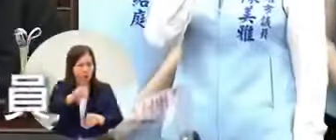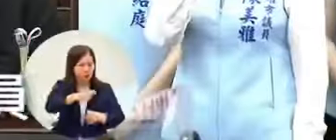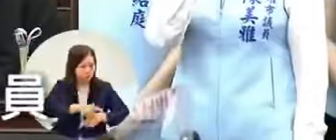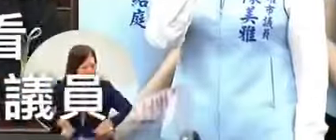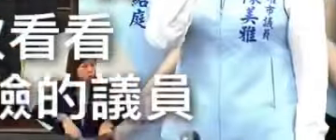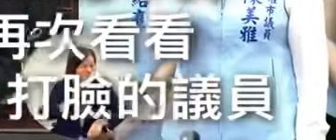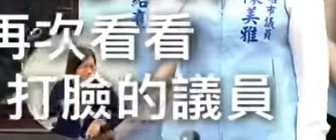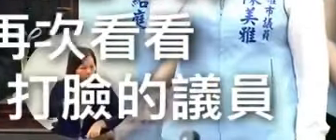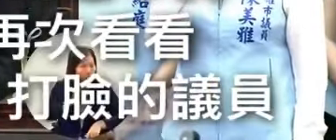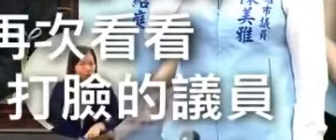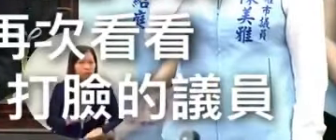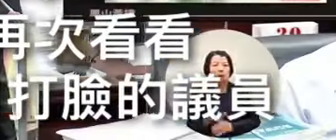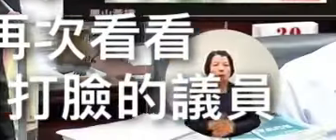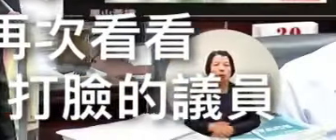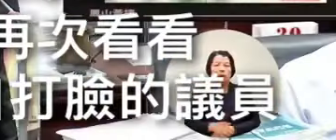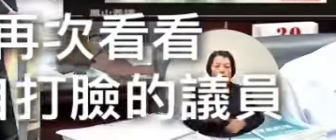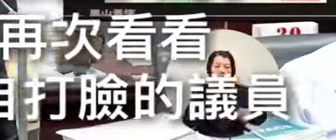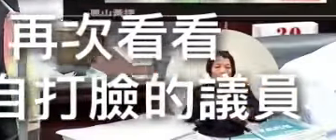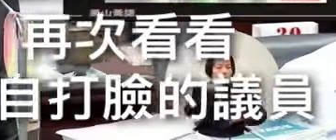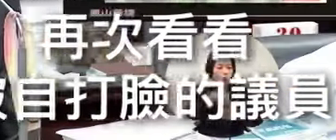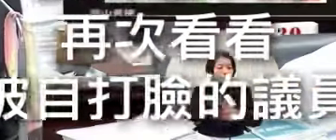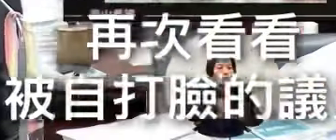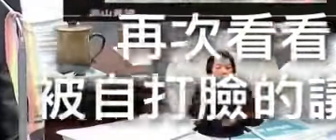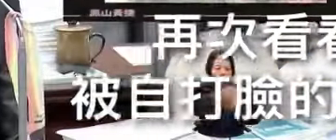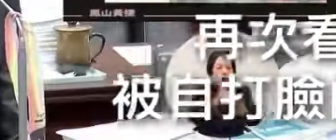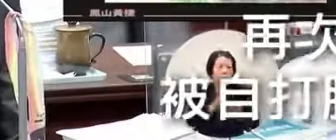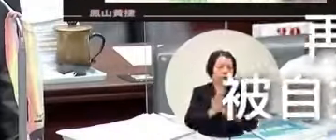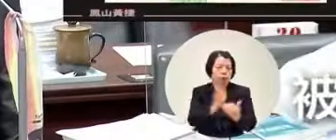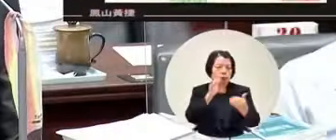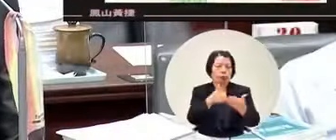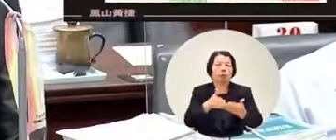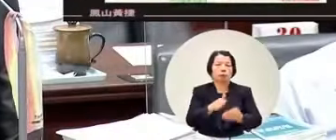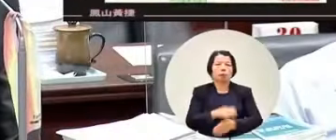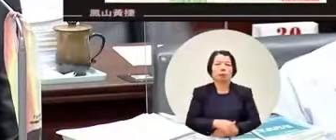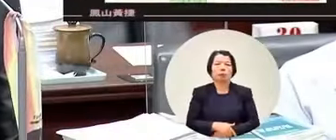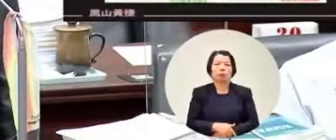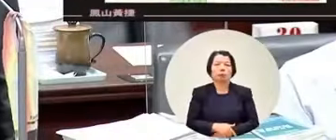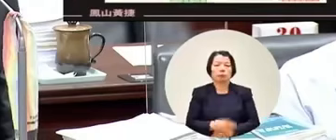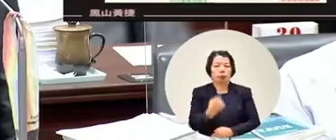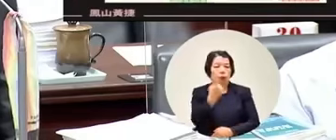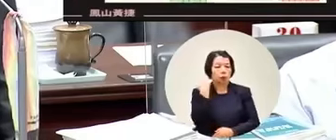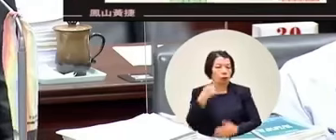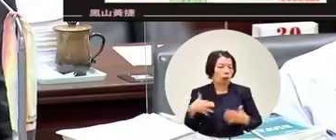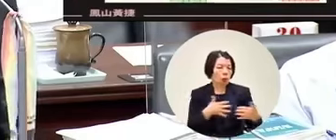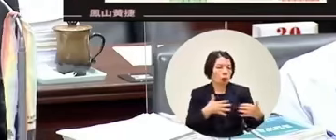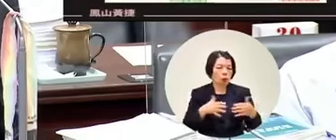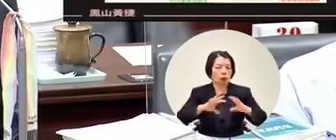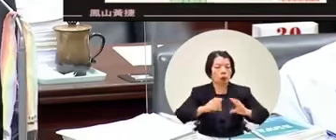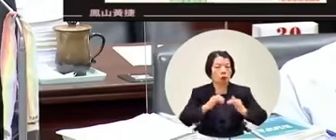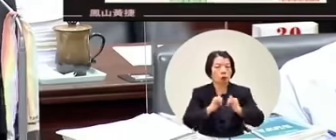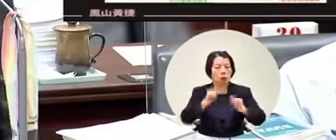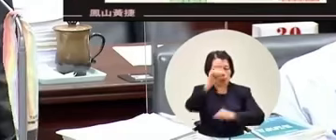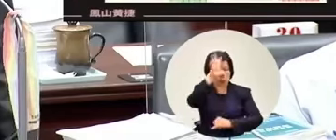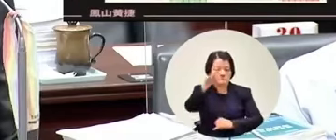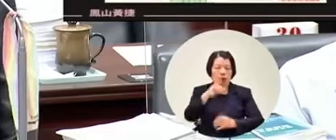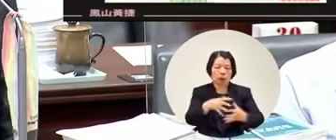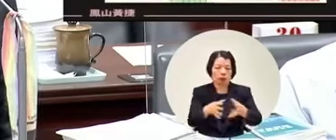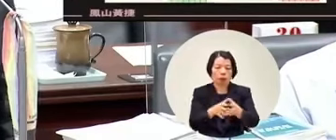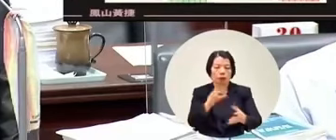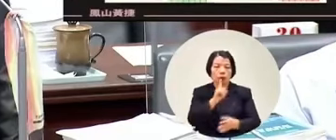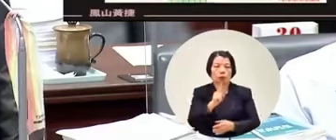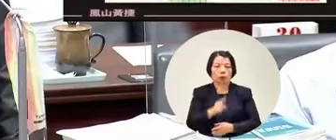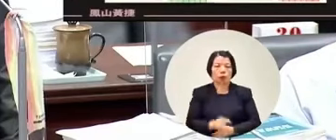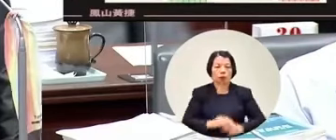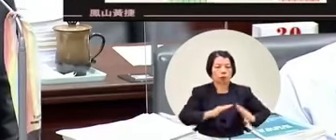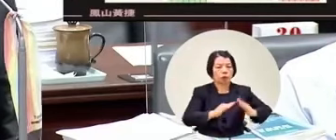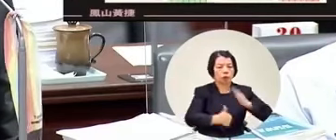敢做这样的一个承诺？ 昨天的质询里面，国民党团不断地说，要求市长说，我们燃煤就是要立即